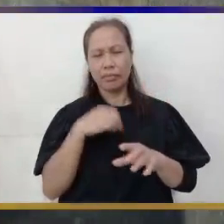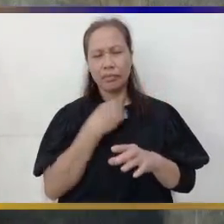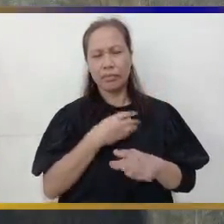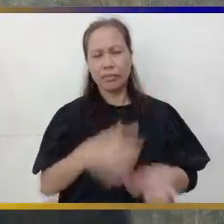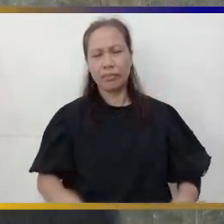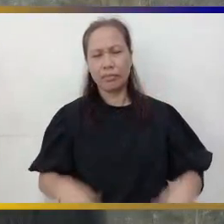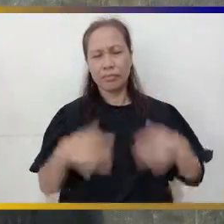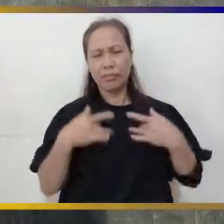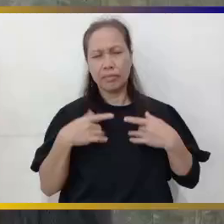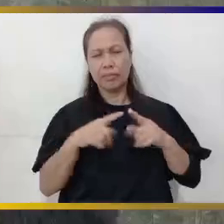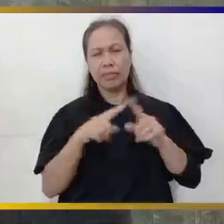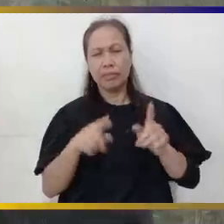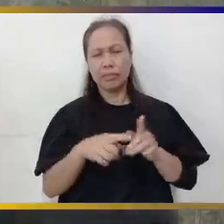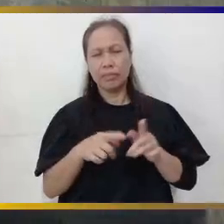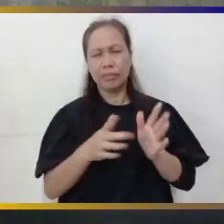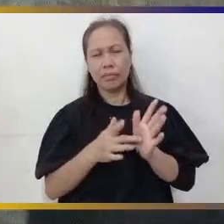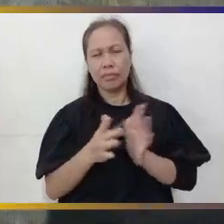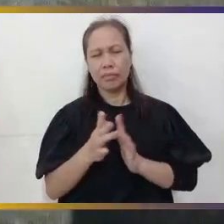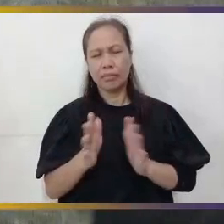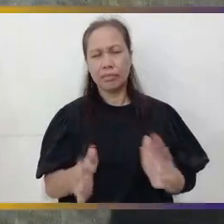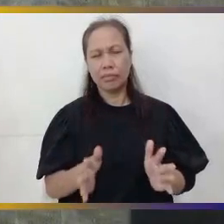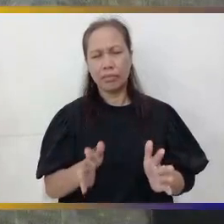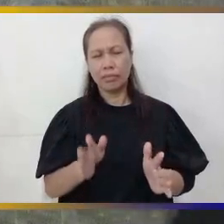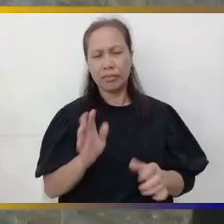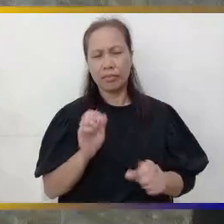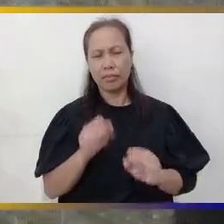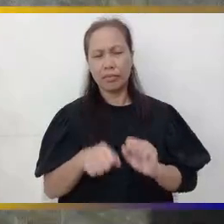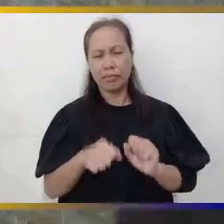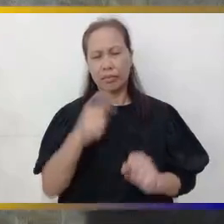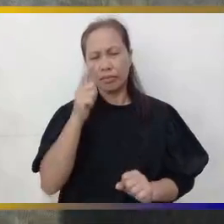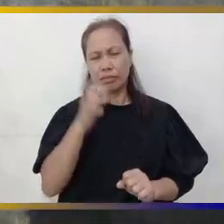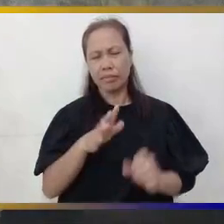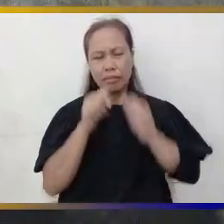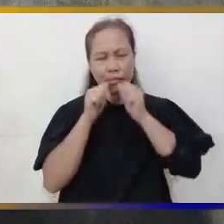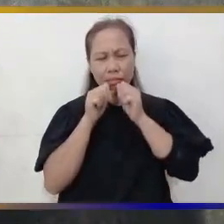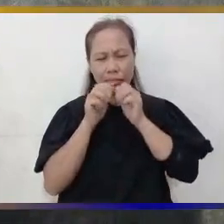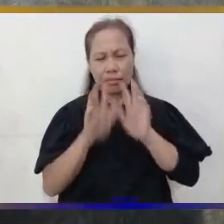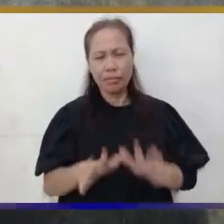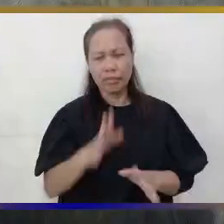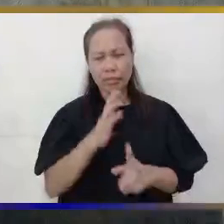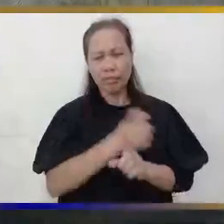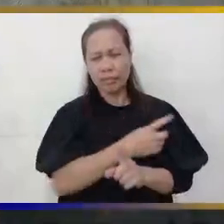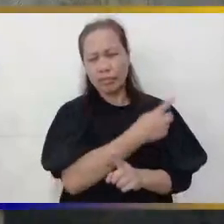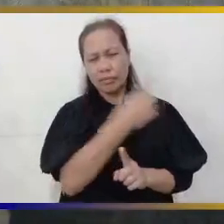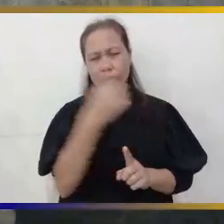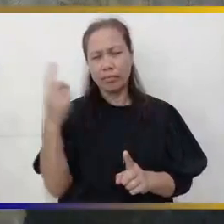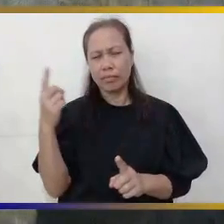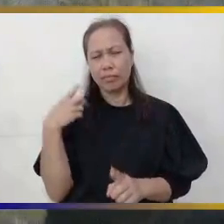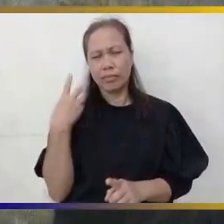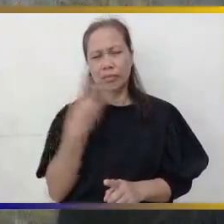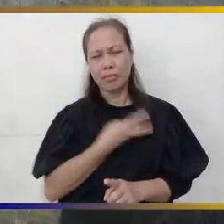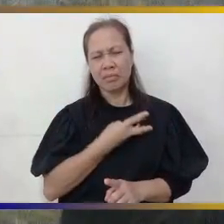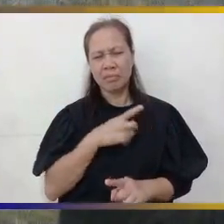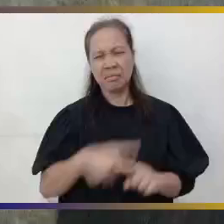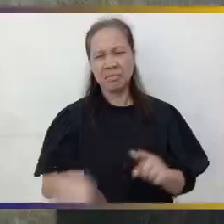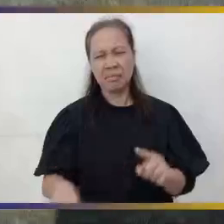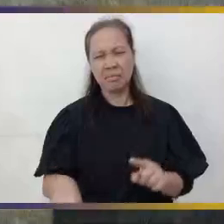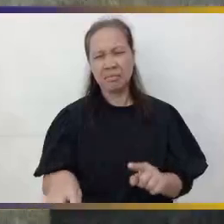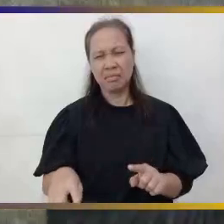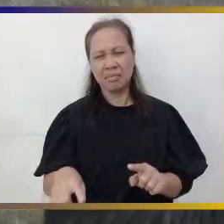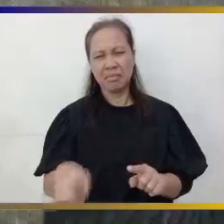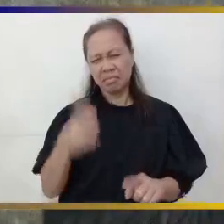as a believer of God Kaya Panginoon Pagpalain niyo po bawat isa at we cannot